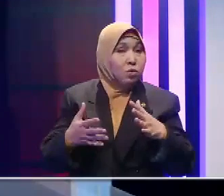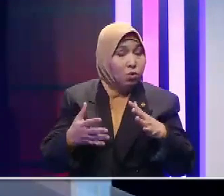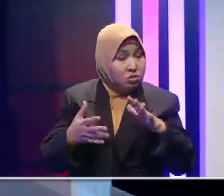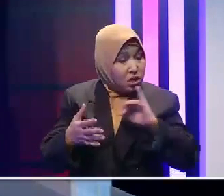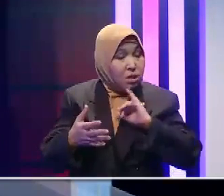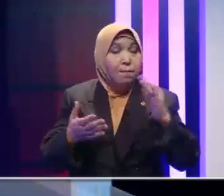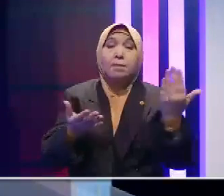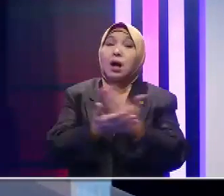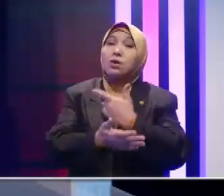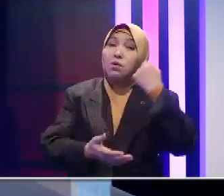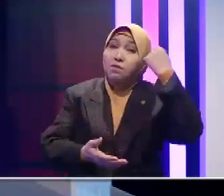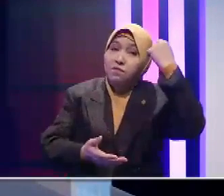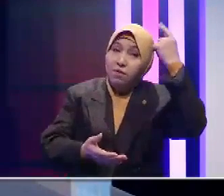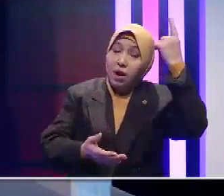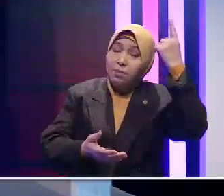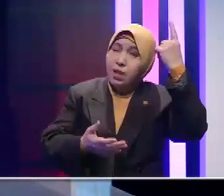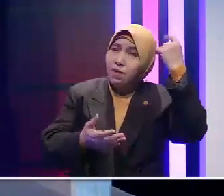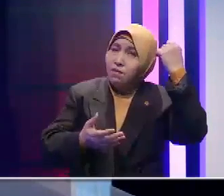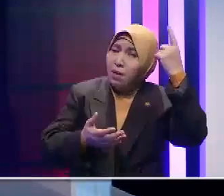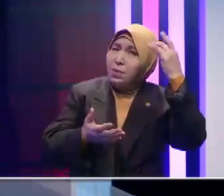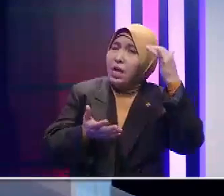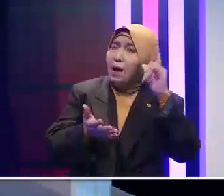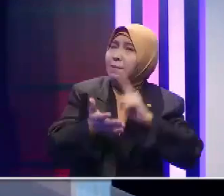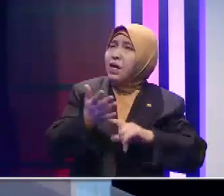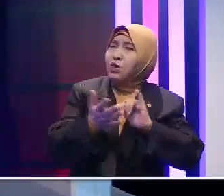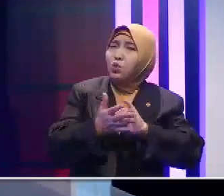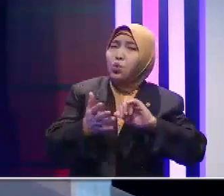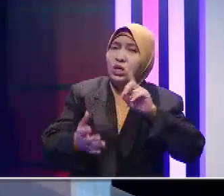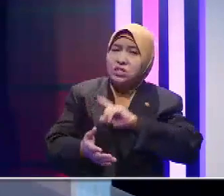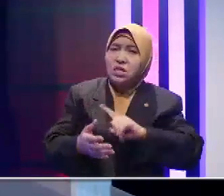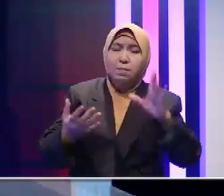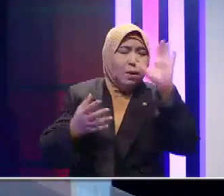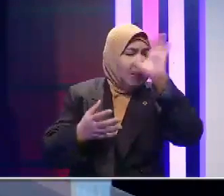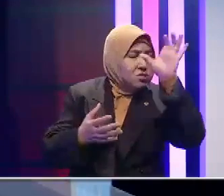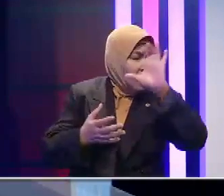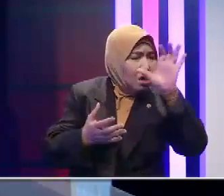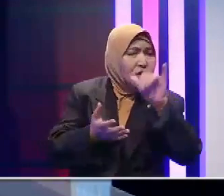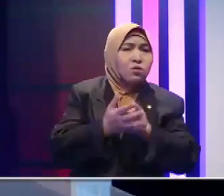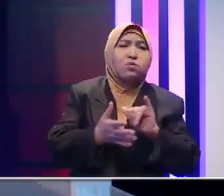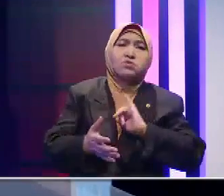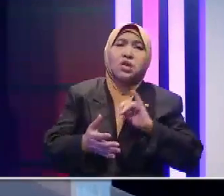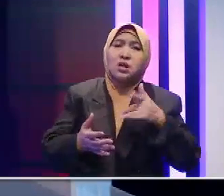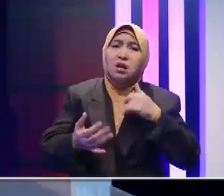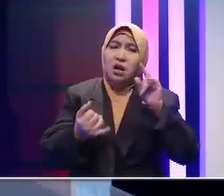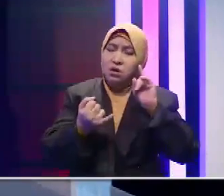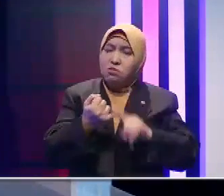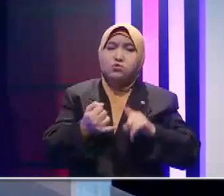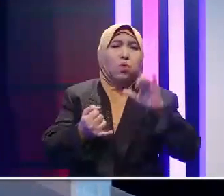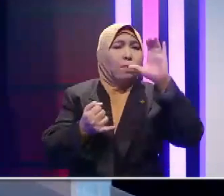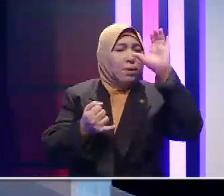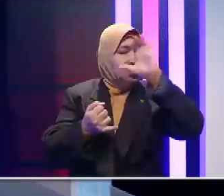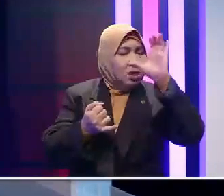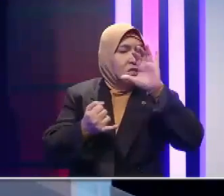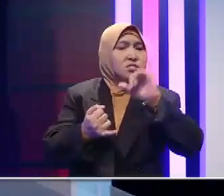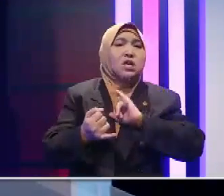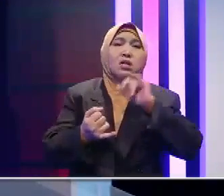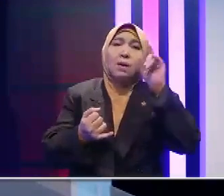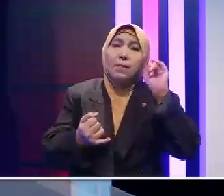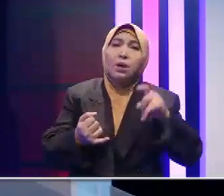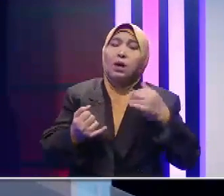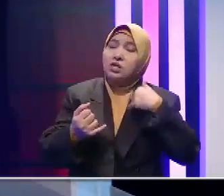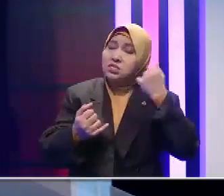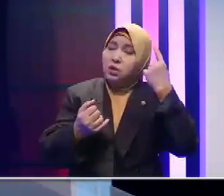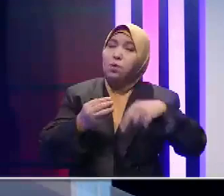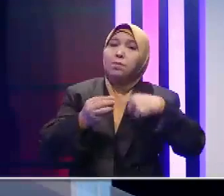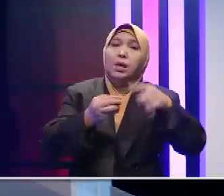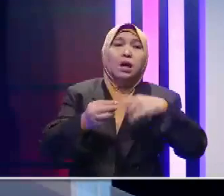faham dan mengerti apa itu Islam dan sebagainya. Lepas pencarian tu saya rasa, di hujung pencarian tu saya perlu ada satu benda